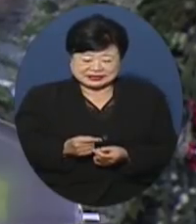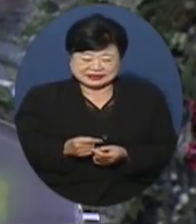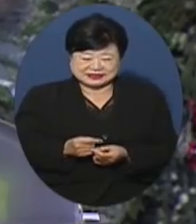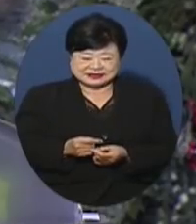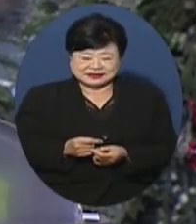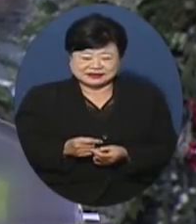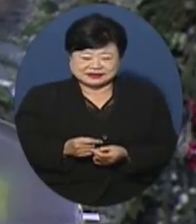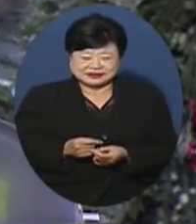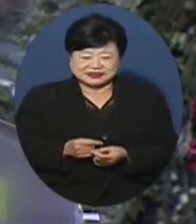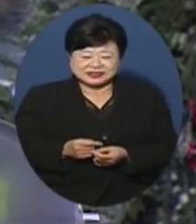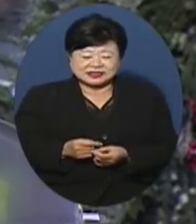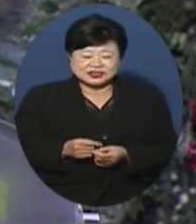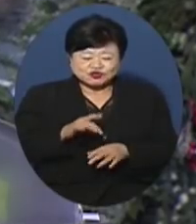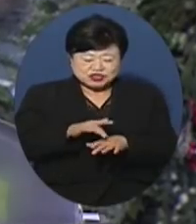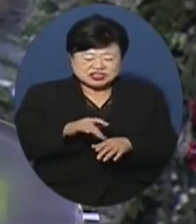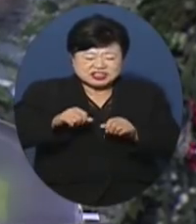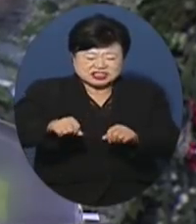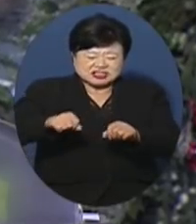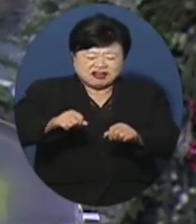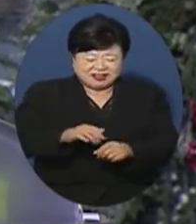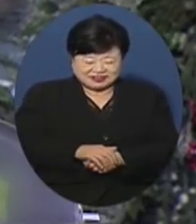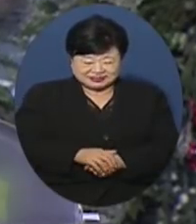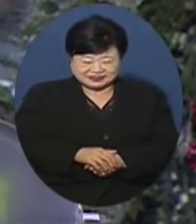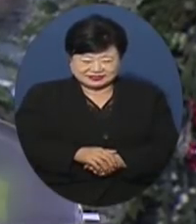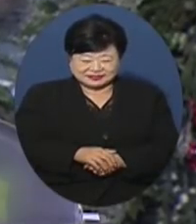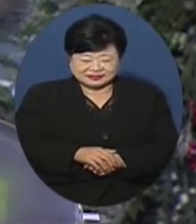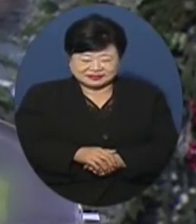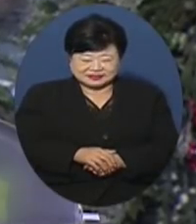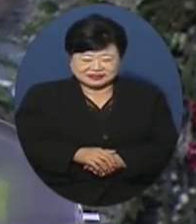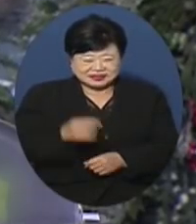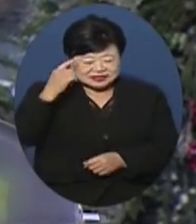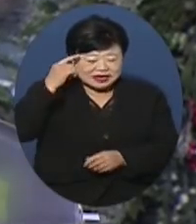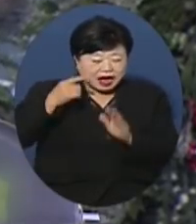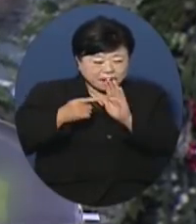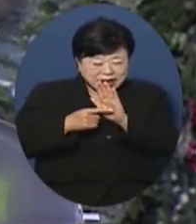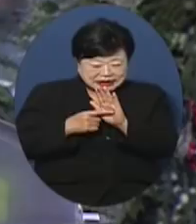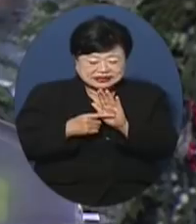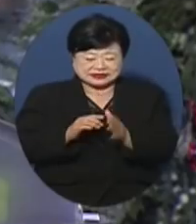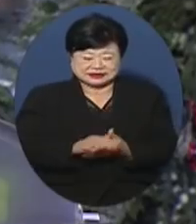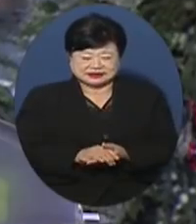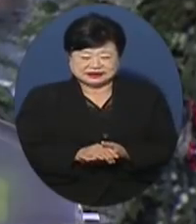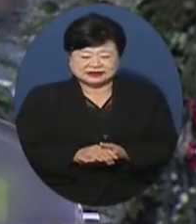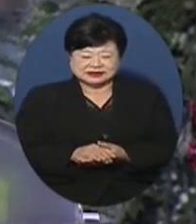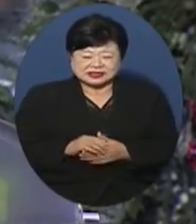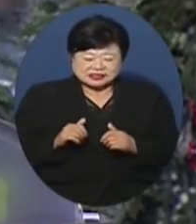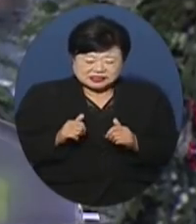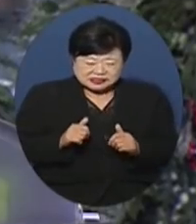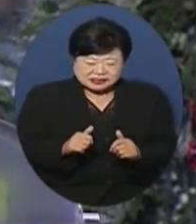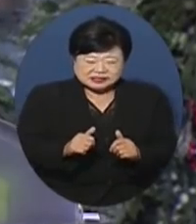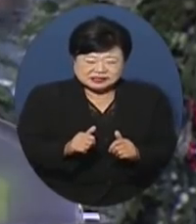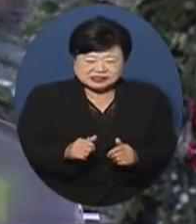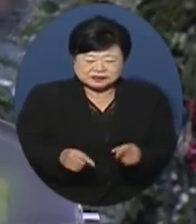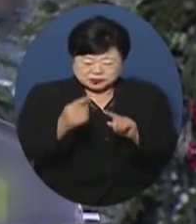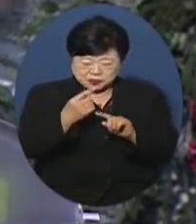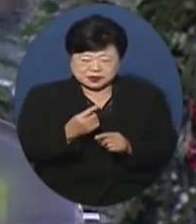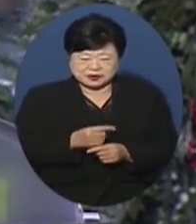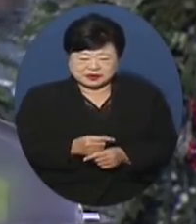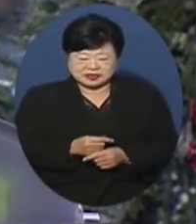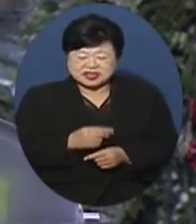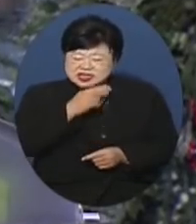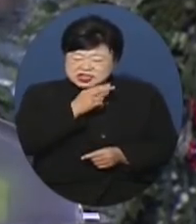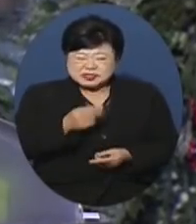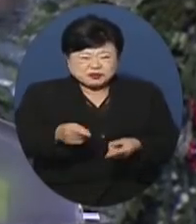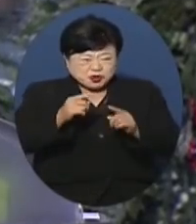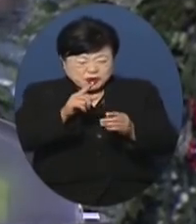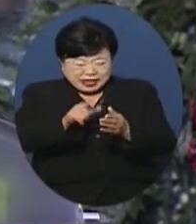기도로 흔들어야 하는 것입니다. 부정적인 생각이나 의심이 들어올 때마다 예수